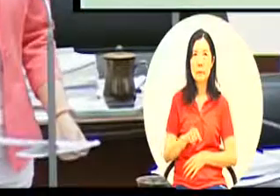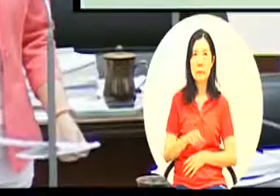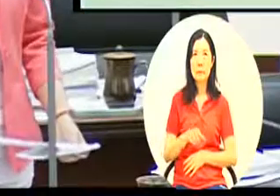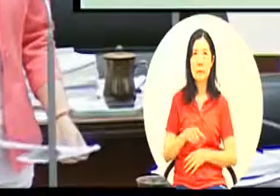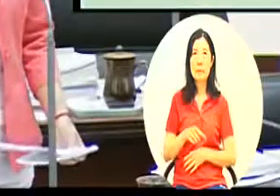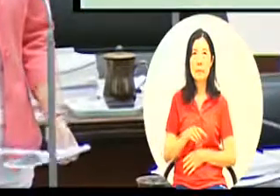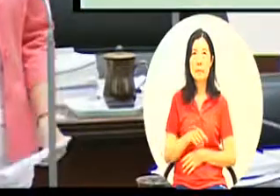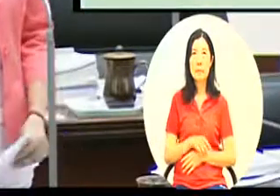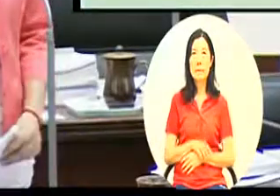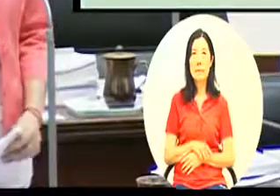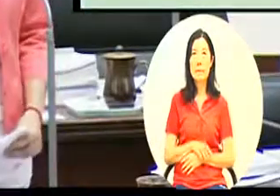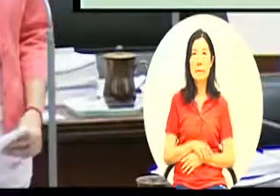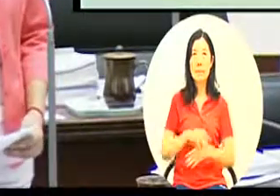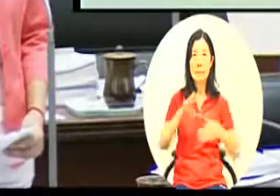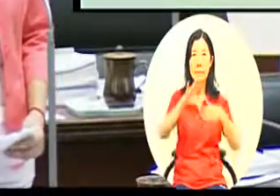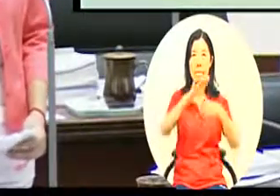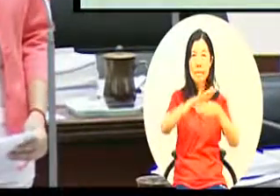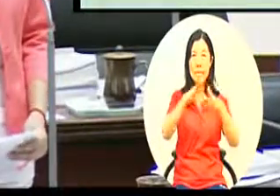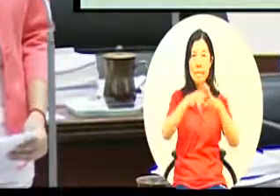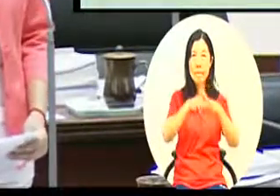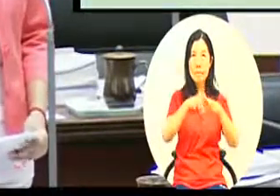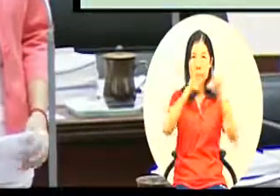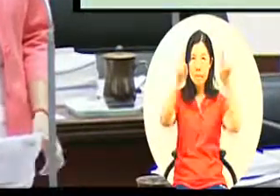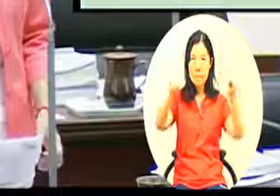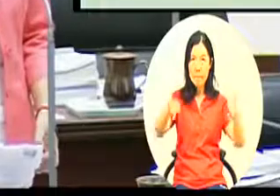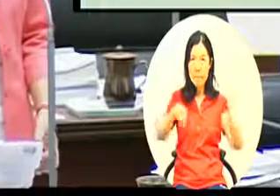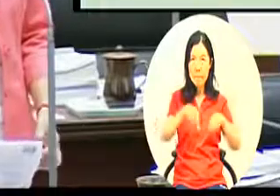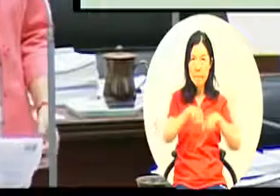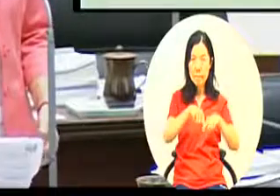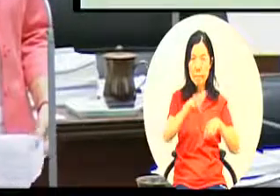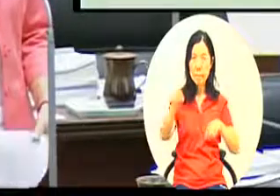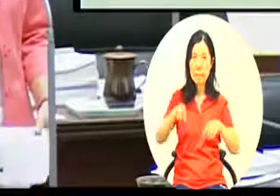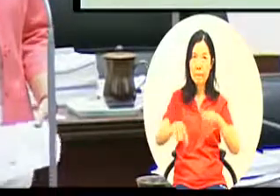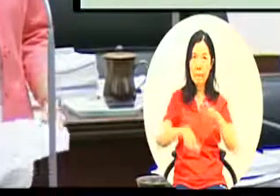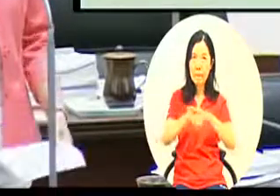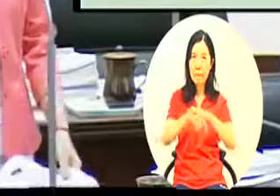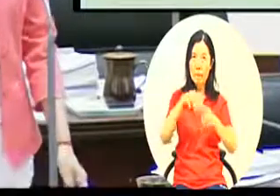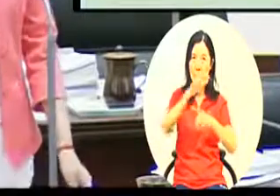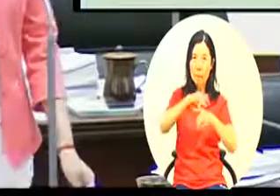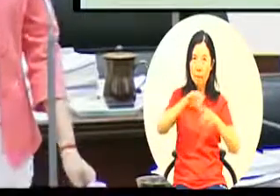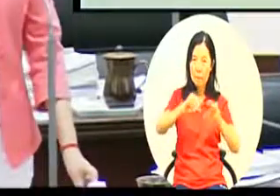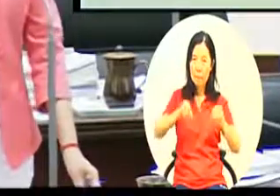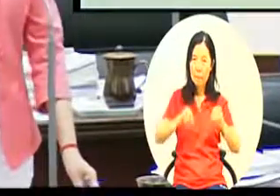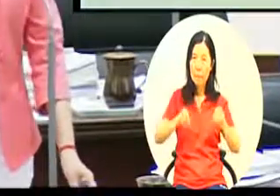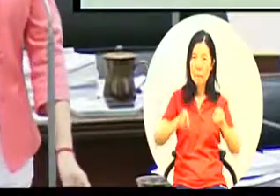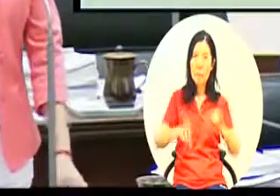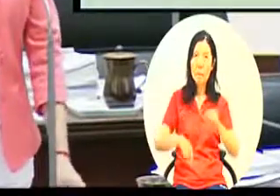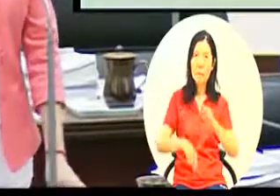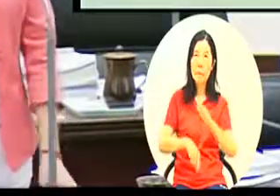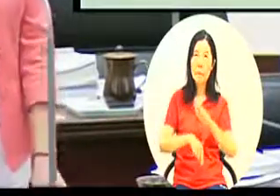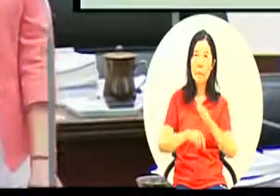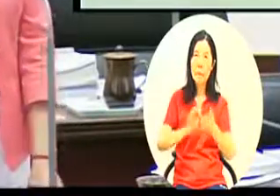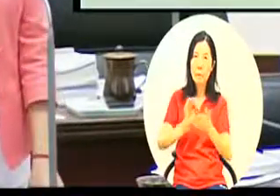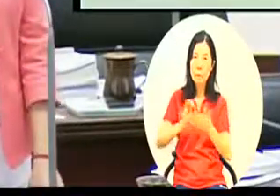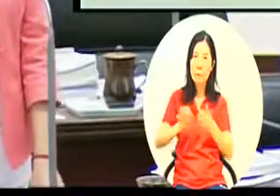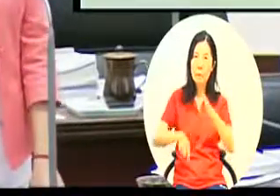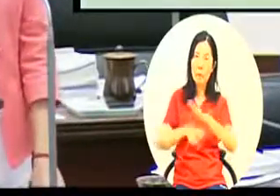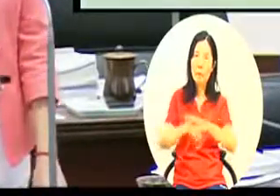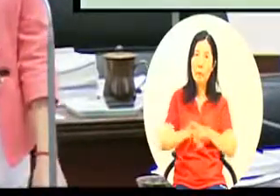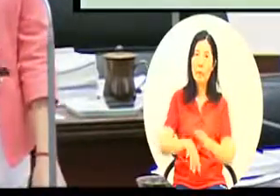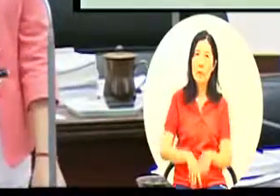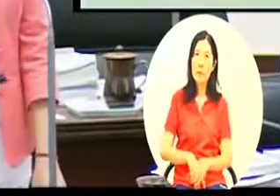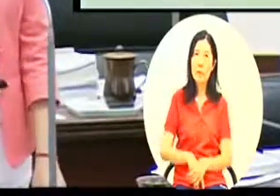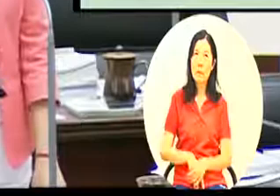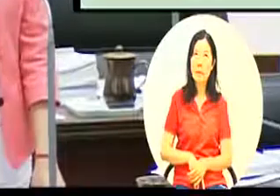这个文件呢，是属于他们是违反了农地使用哈啊。然后呢，我又